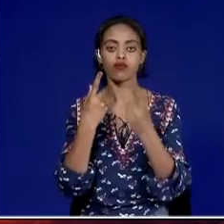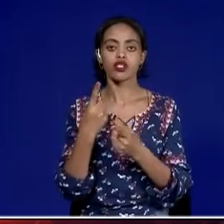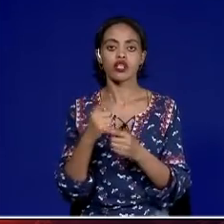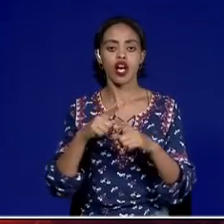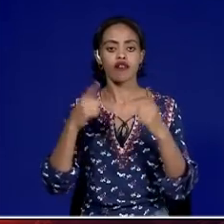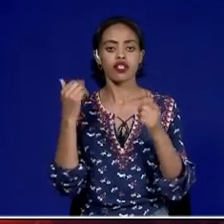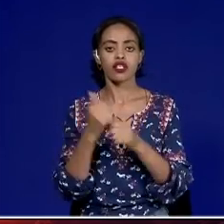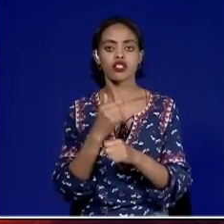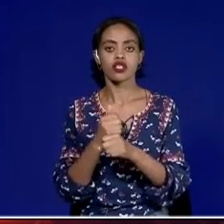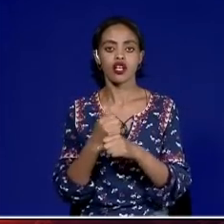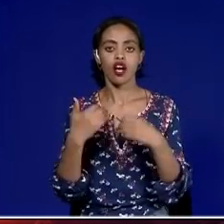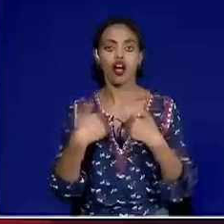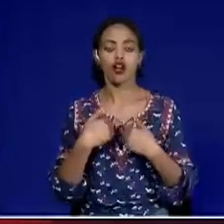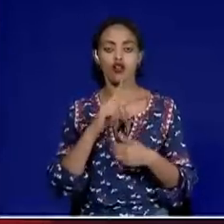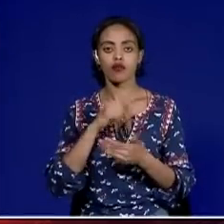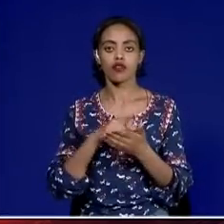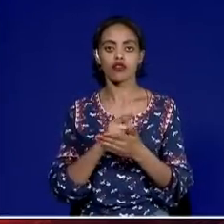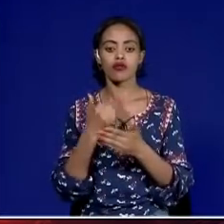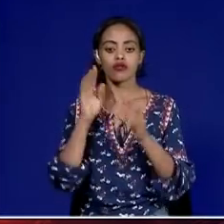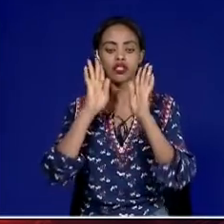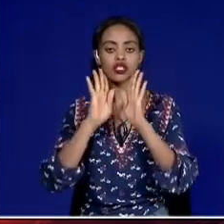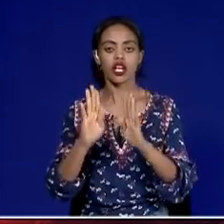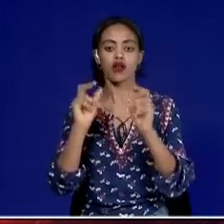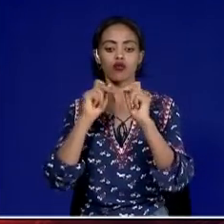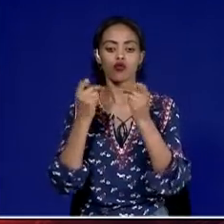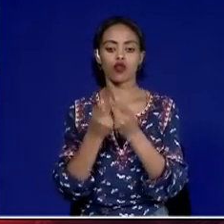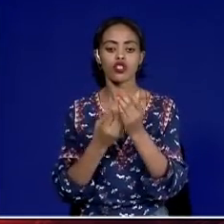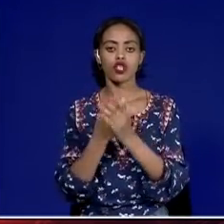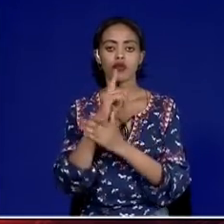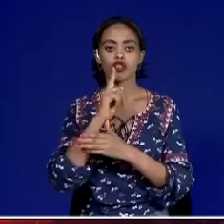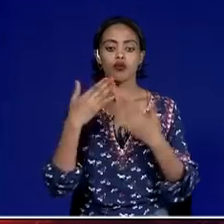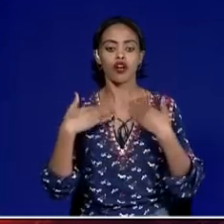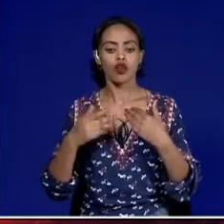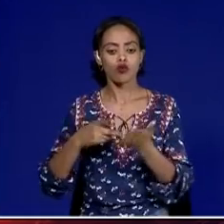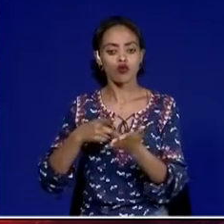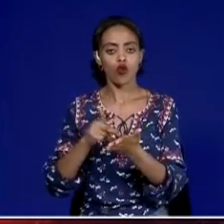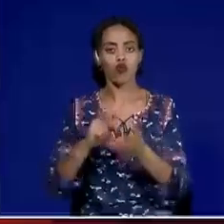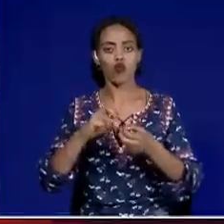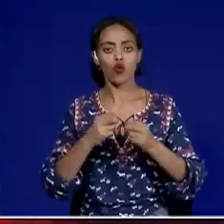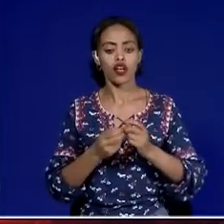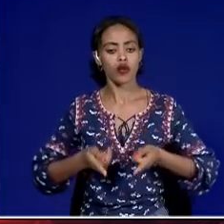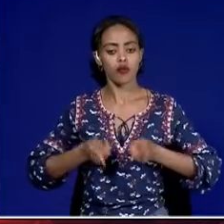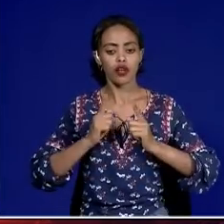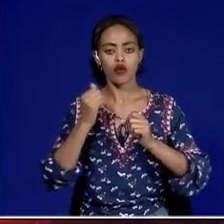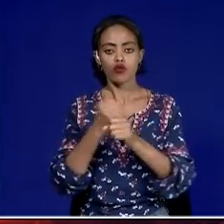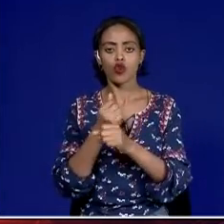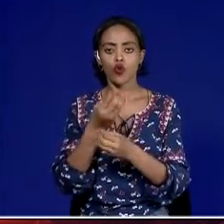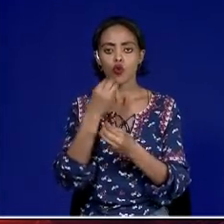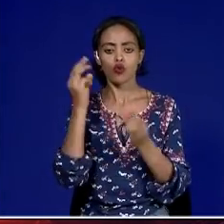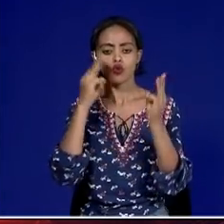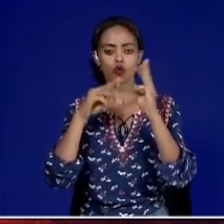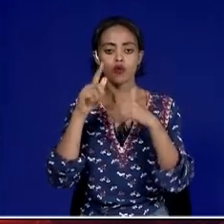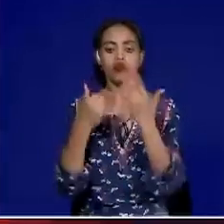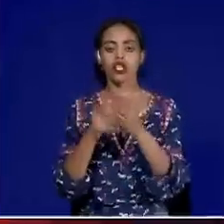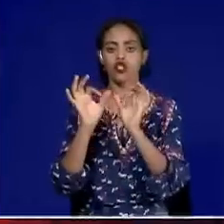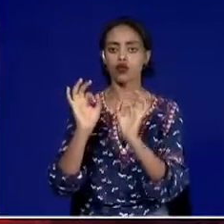سرح اللو مالتي مانت السلام ديموكراسي اللي معاتني لهم أكالو من زخفو الوقنات من بارن سريحهم كبال عكس اقو من سلازي